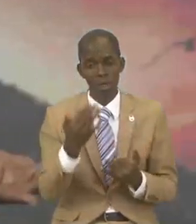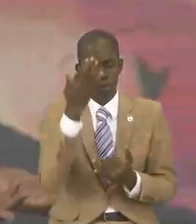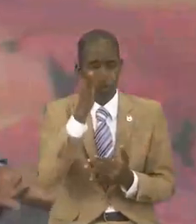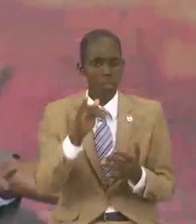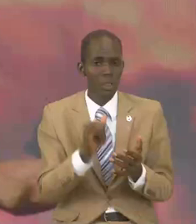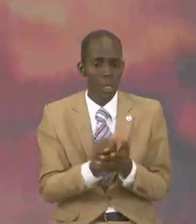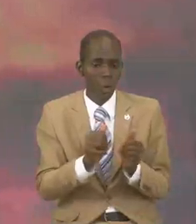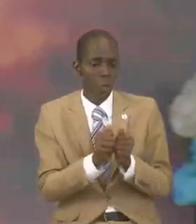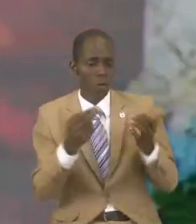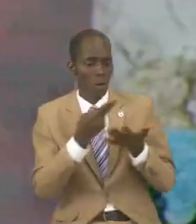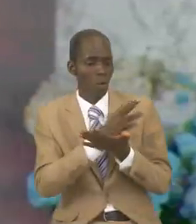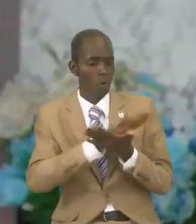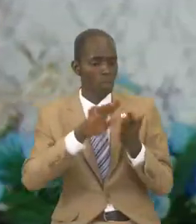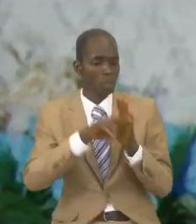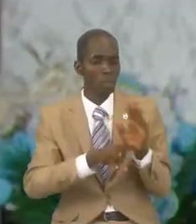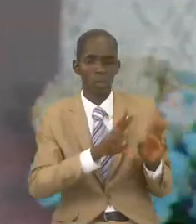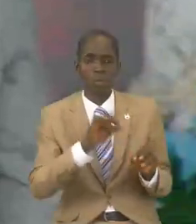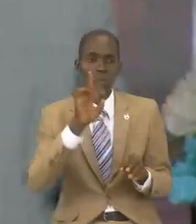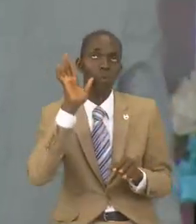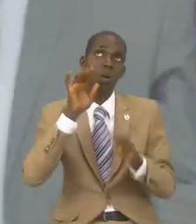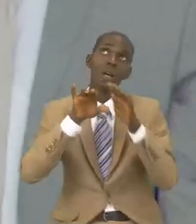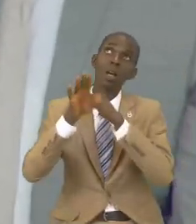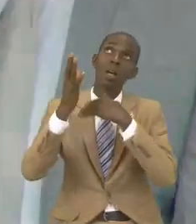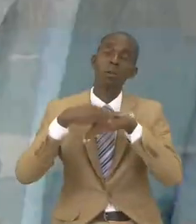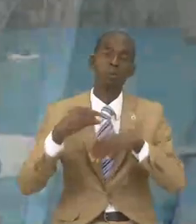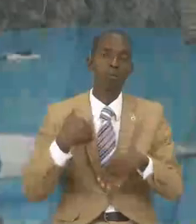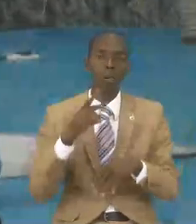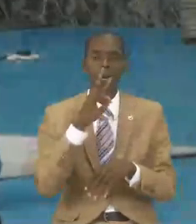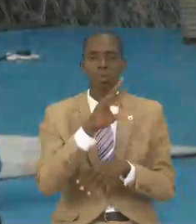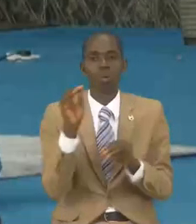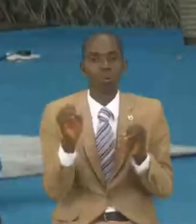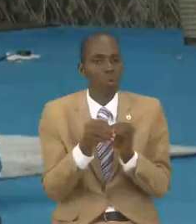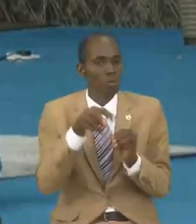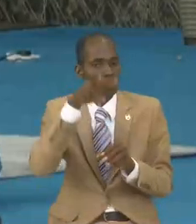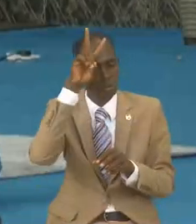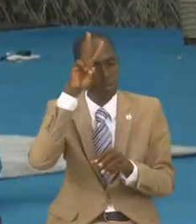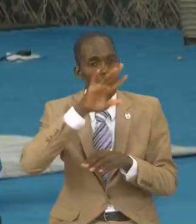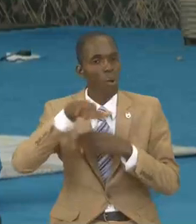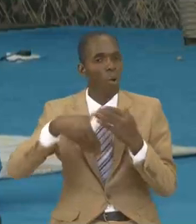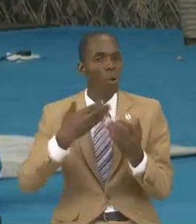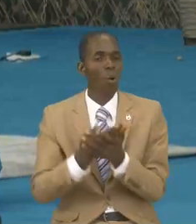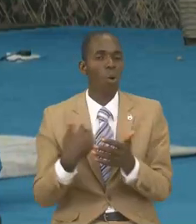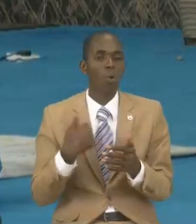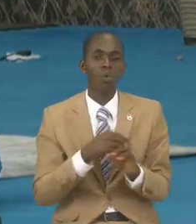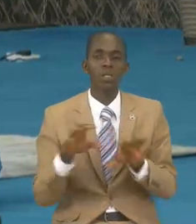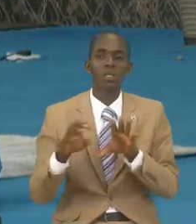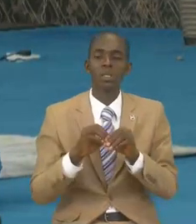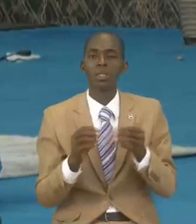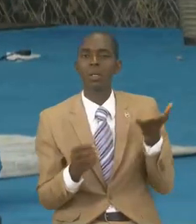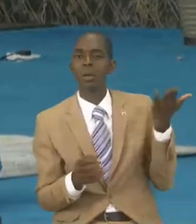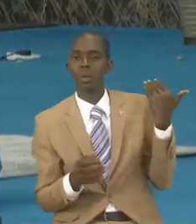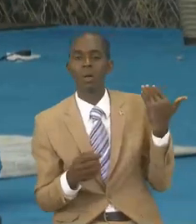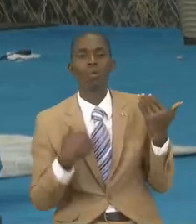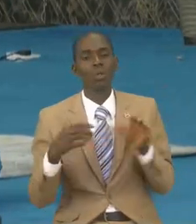sachant que sans la sanctification, personne ne verra le Seigneur. Nous ne sommes plus ignorants. Ce que nous avons fait par le passé, c'est quand nous